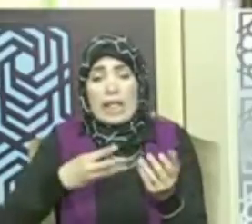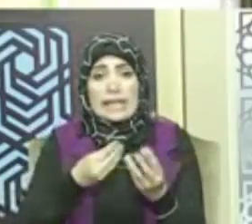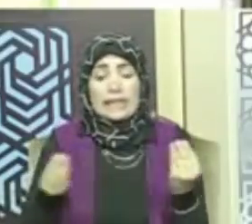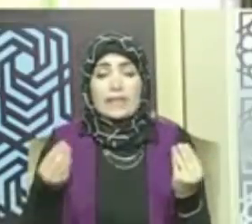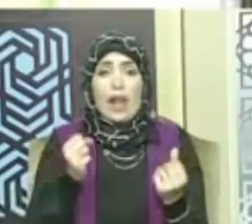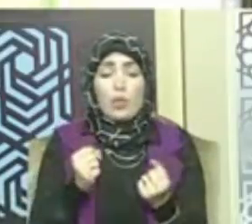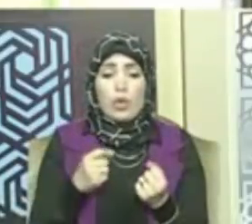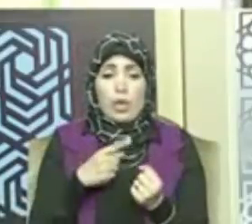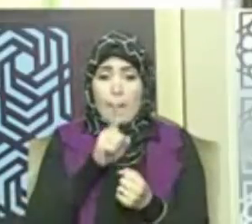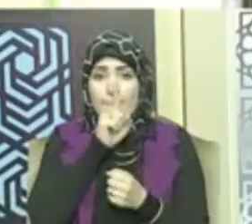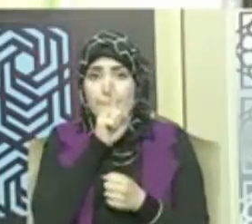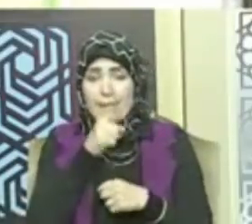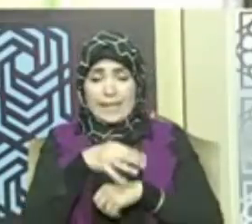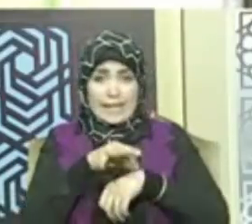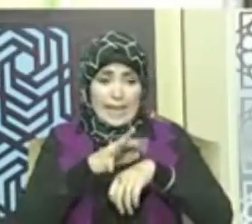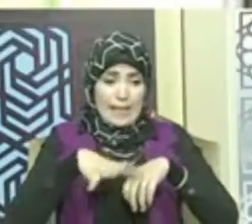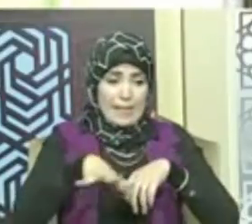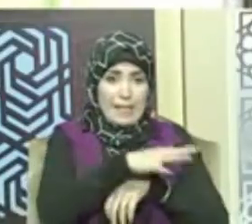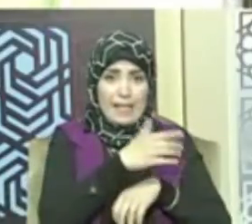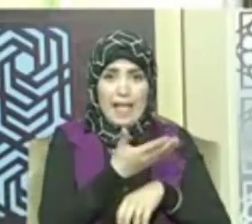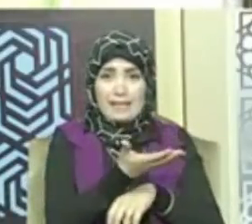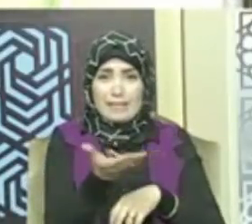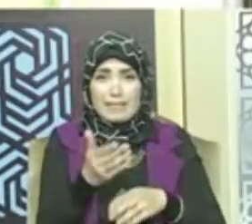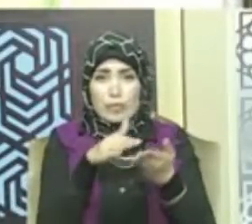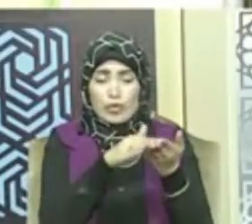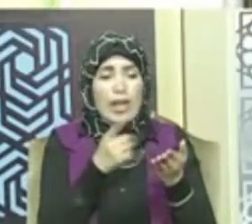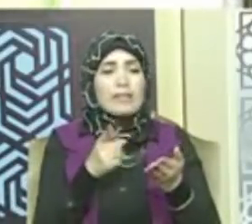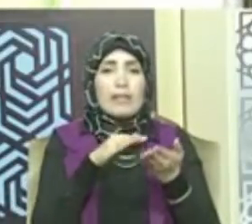يملوهم، فإن ملوهم